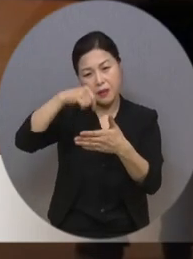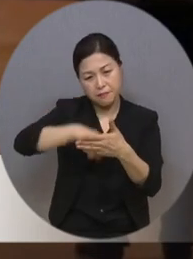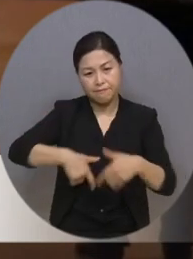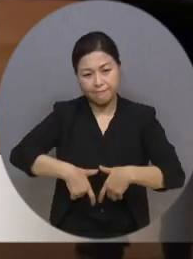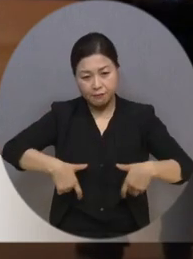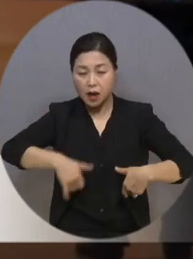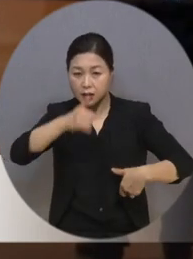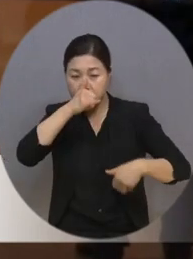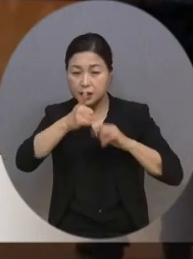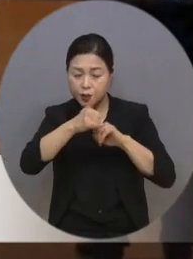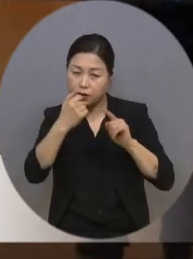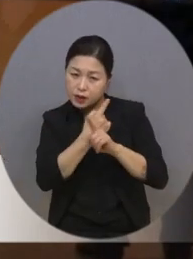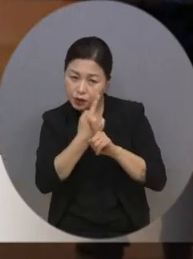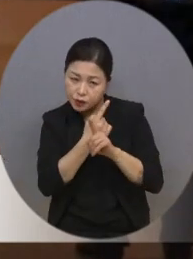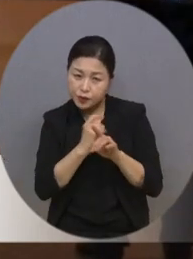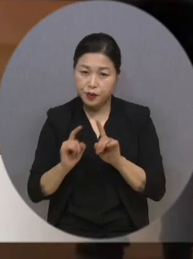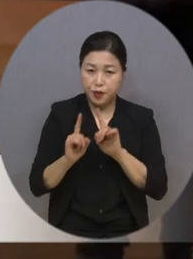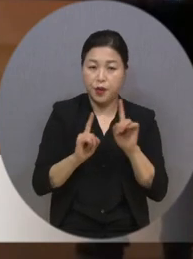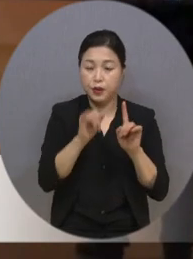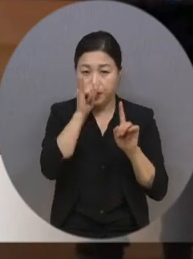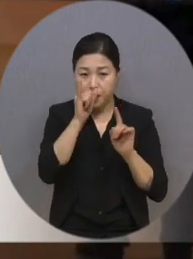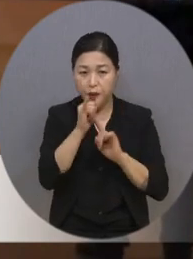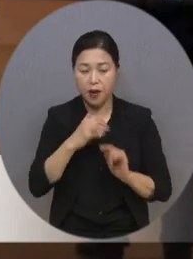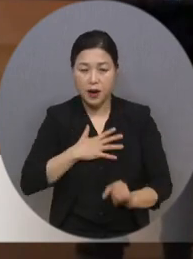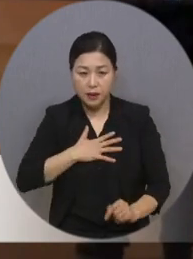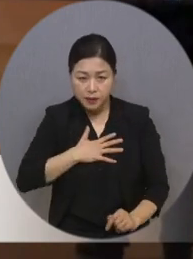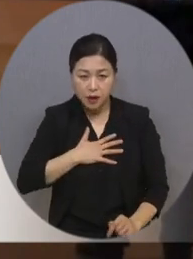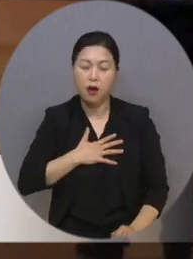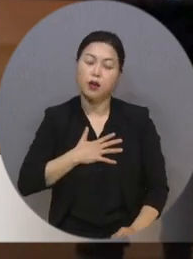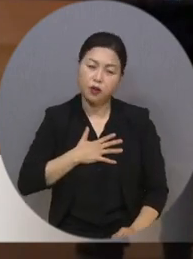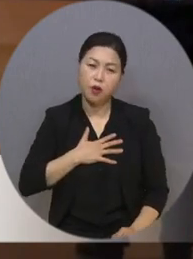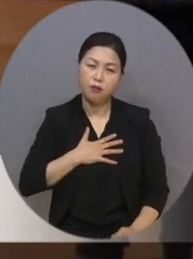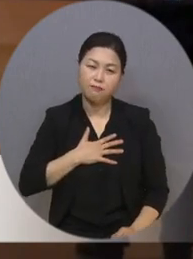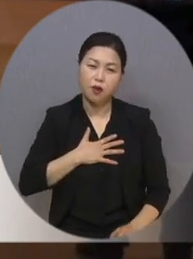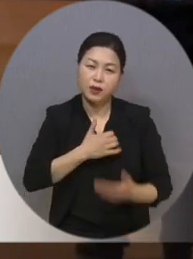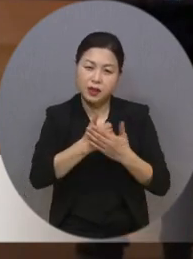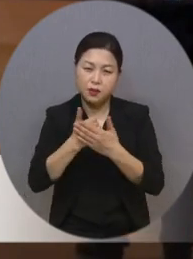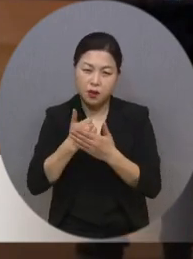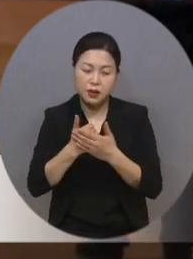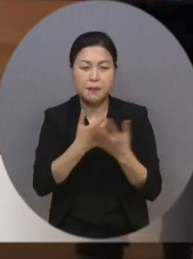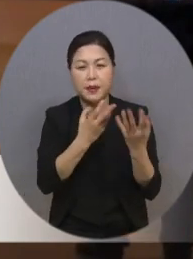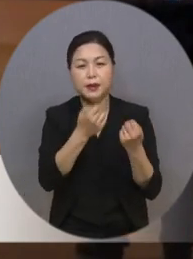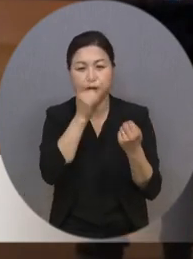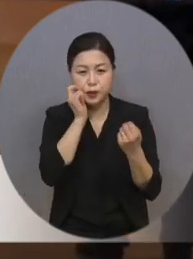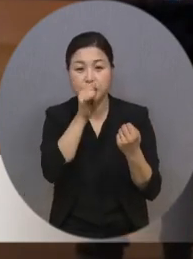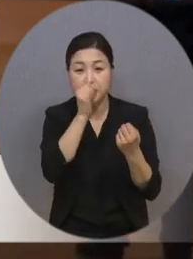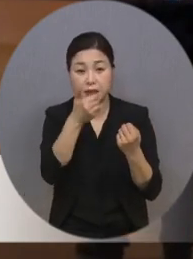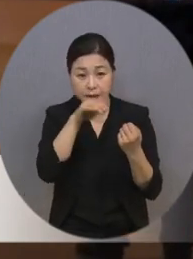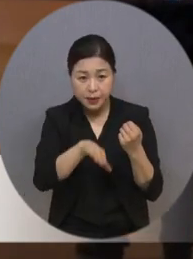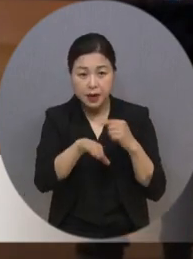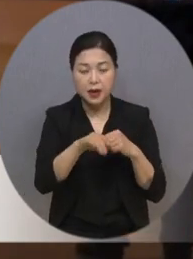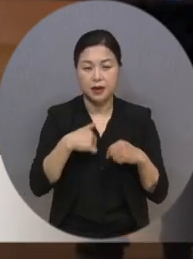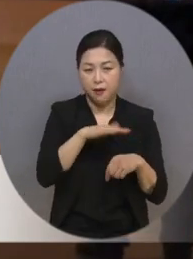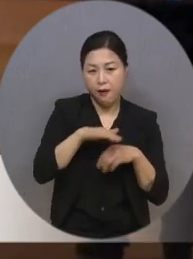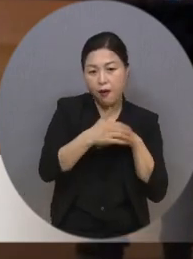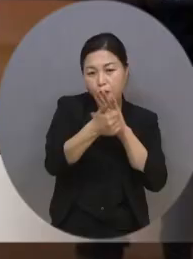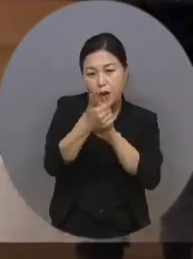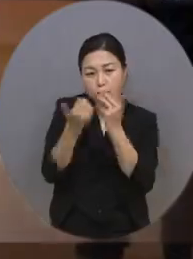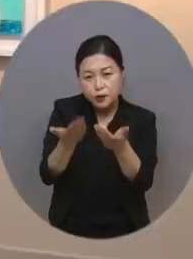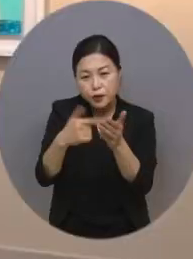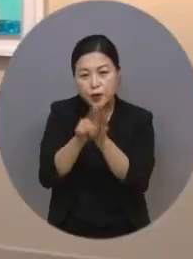정서적으로 또는 약간 그 물질적으로는 좀 부족하겠지만 최대한 저희가 도와드릴 수 있는 부분은 도와드릴